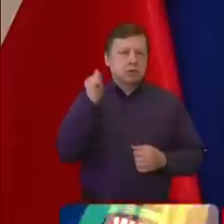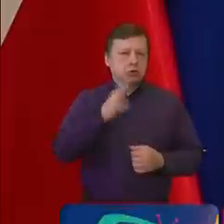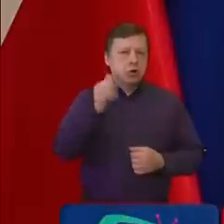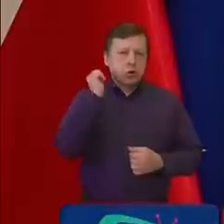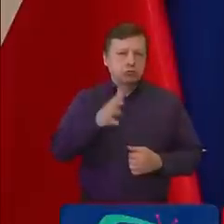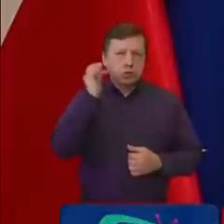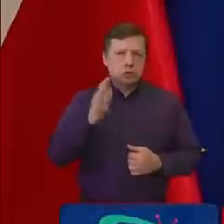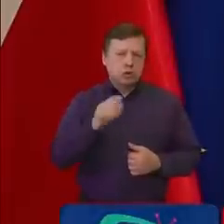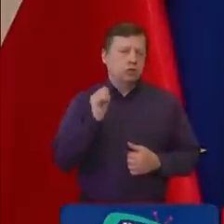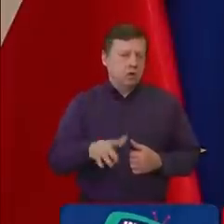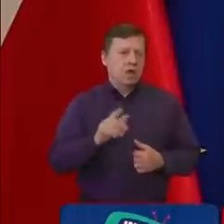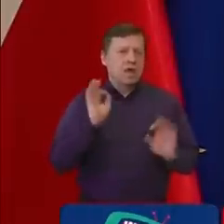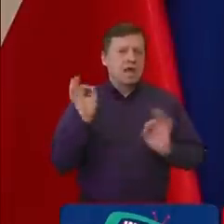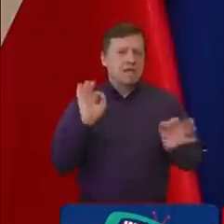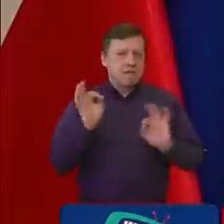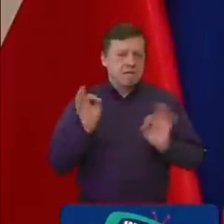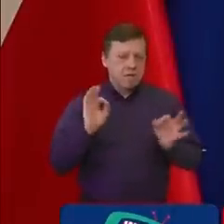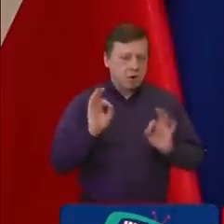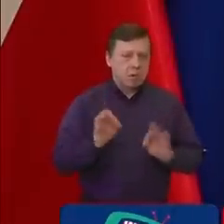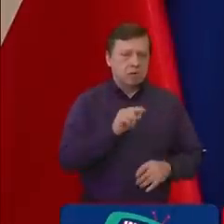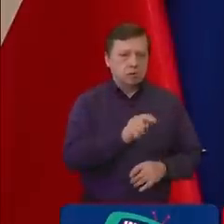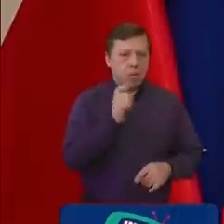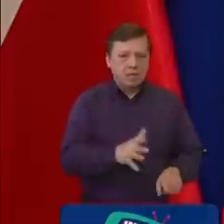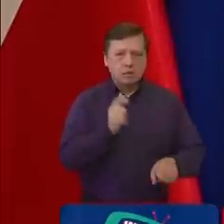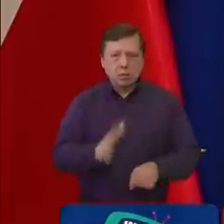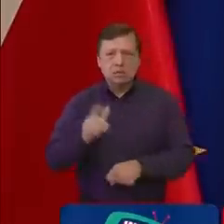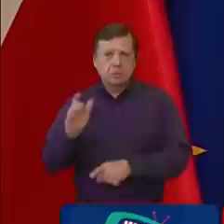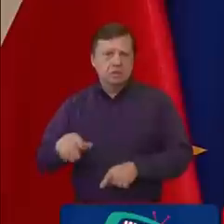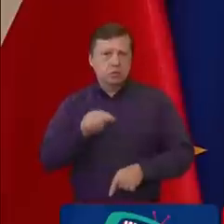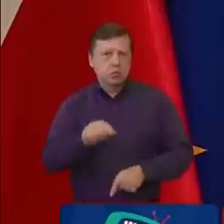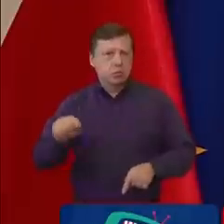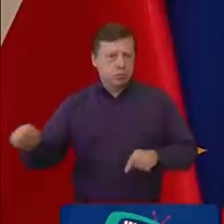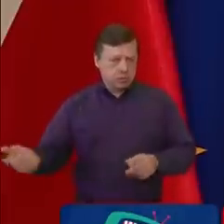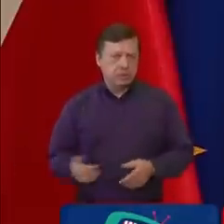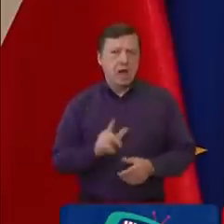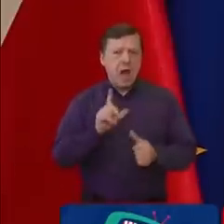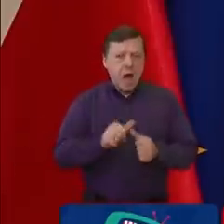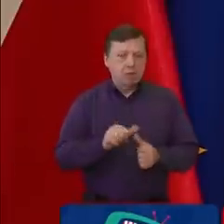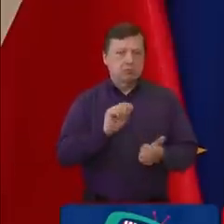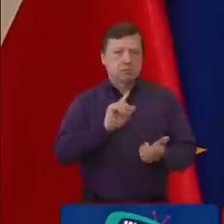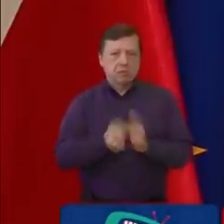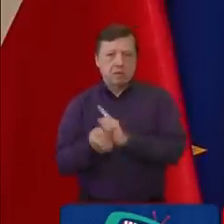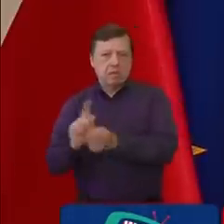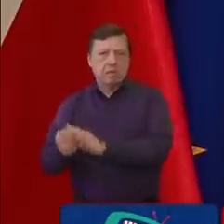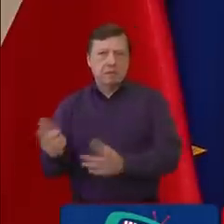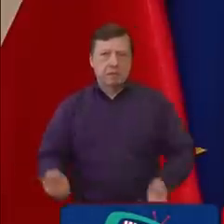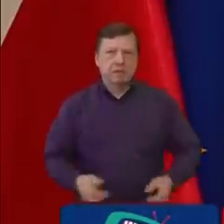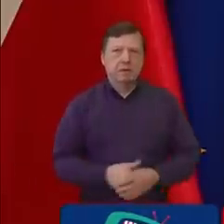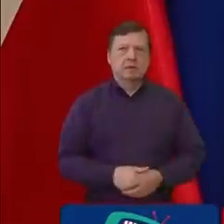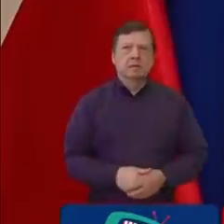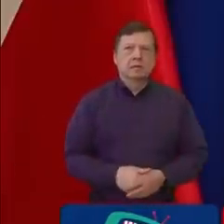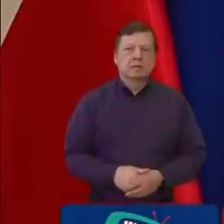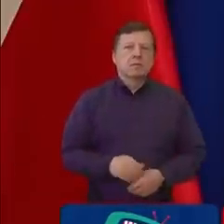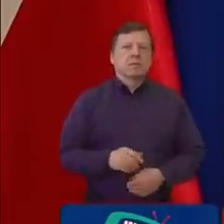codziennie aktualizowane, ale sytuacja się bardzo szybko zmienia. To whatever it takes, co